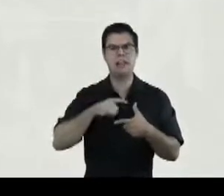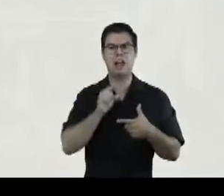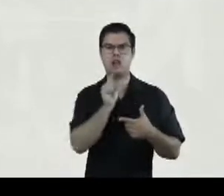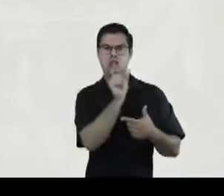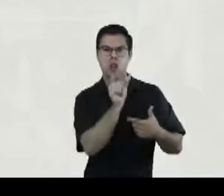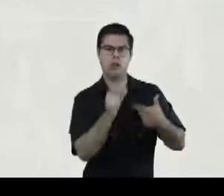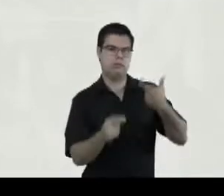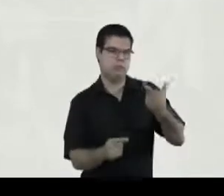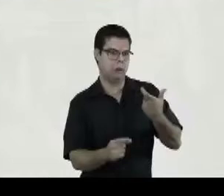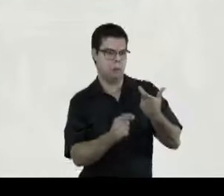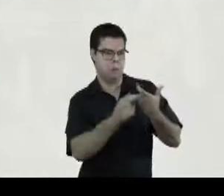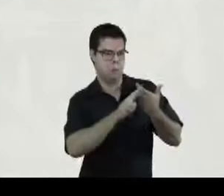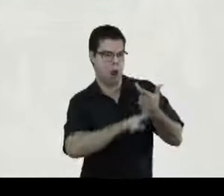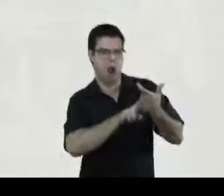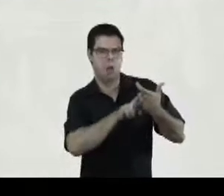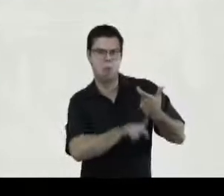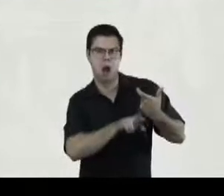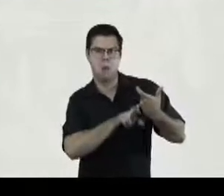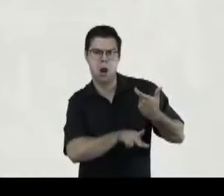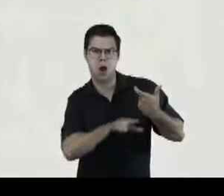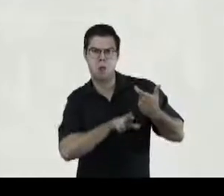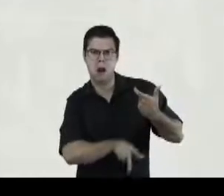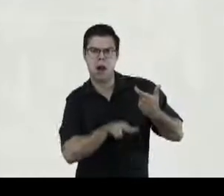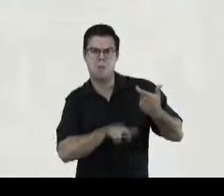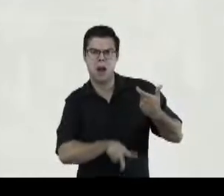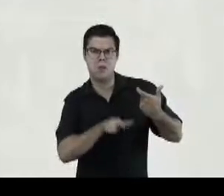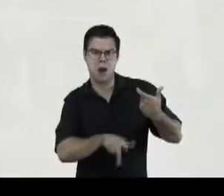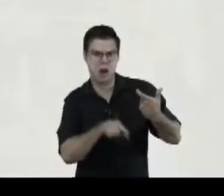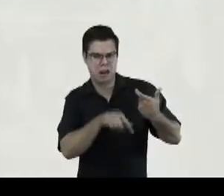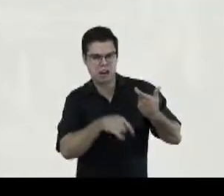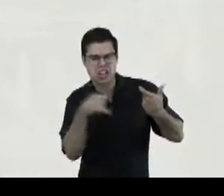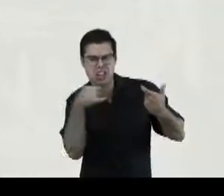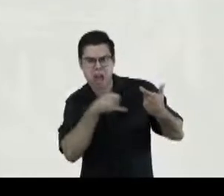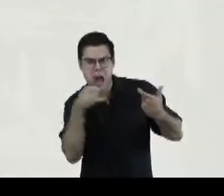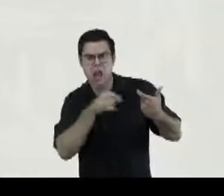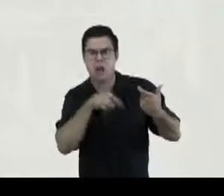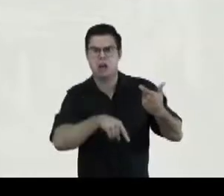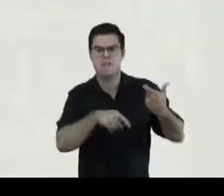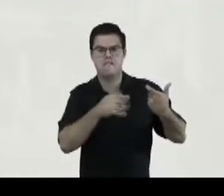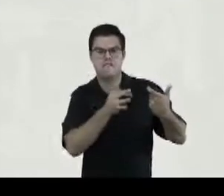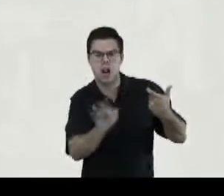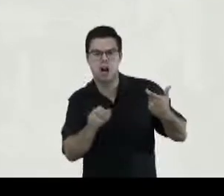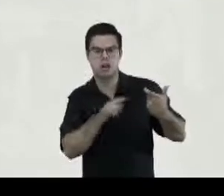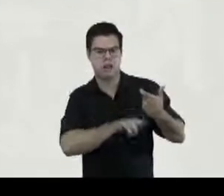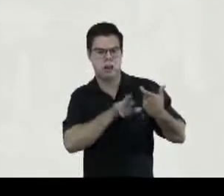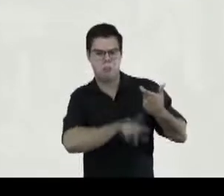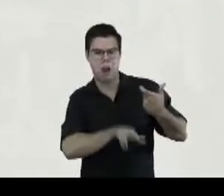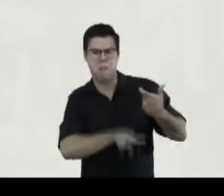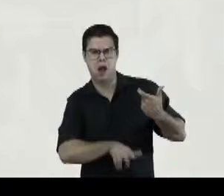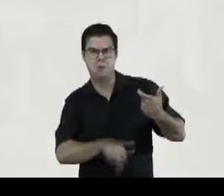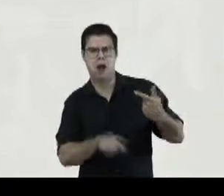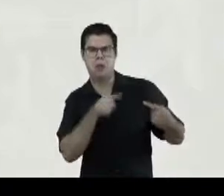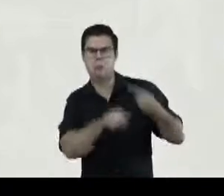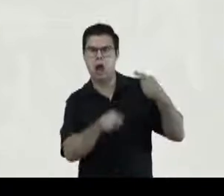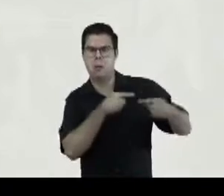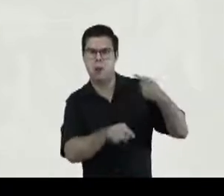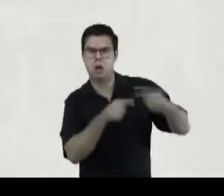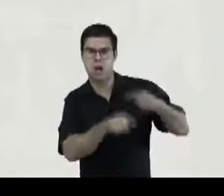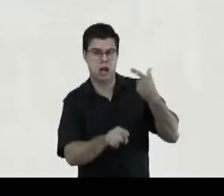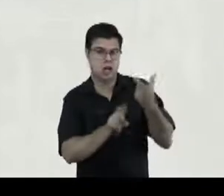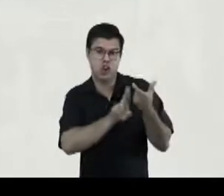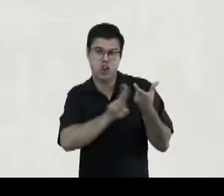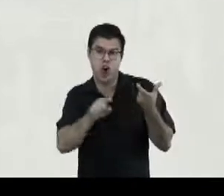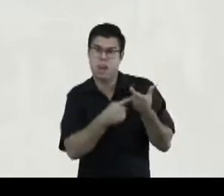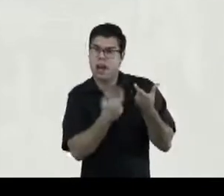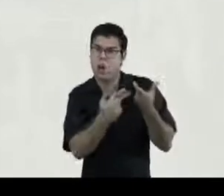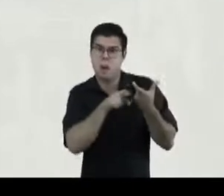l'appellent en italien Roviglio. Et donc, il y a vraiment des désaccords sur Rouillé, Roville. En France, il y a 2 écoles de gens qui ne sont